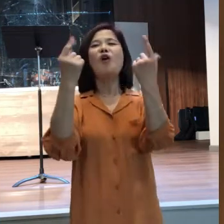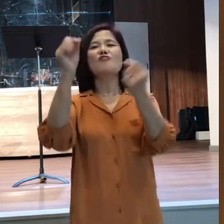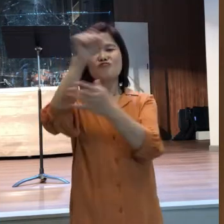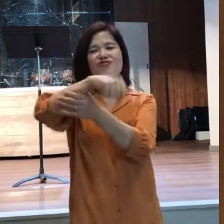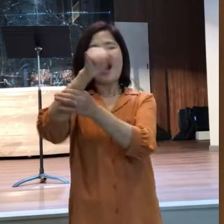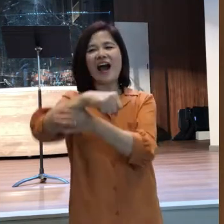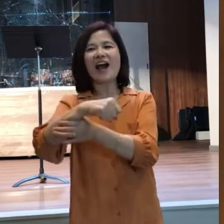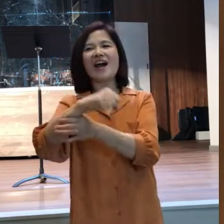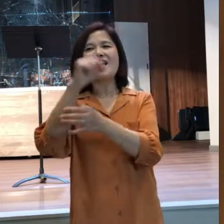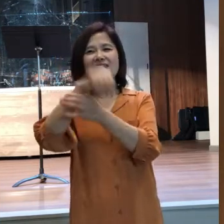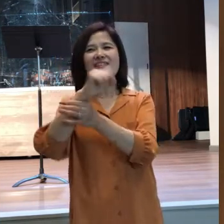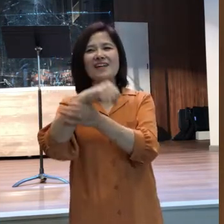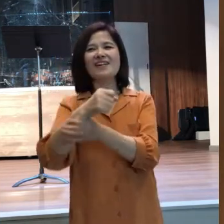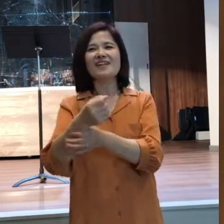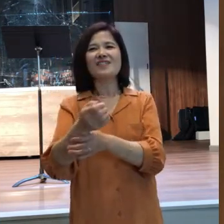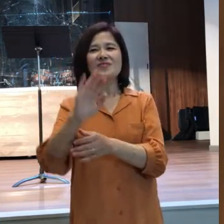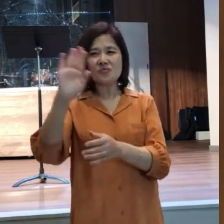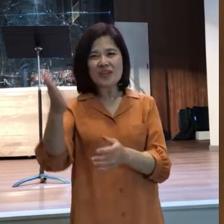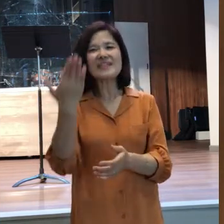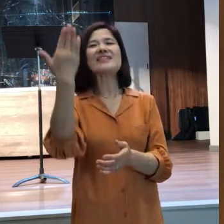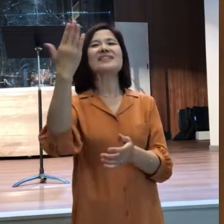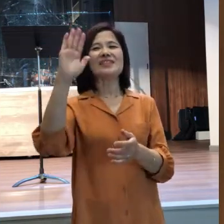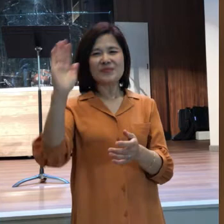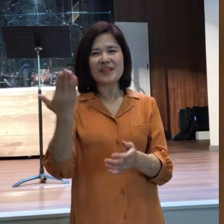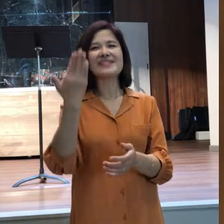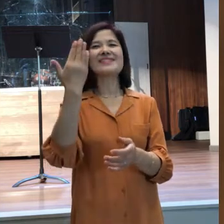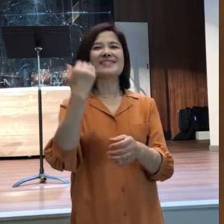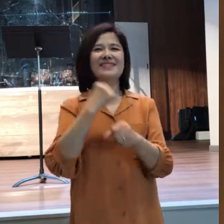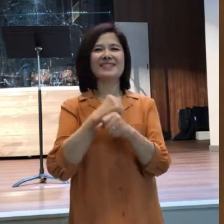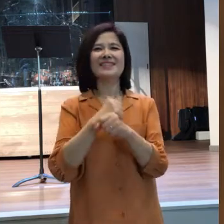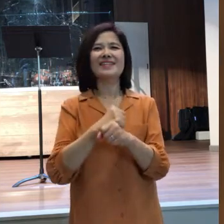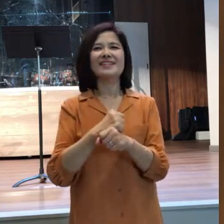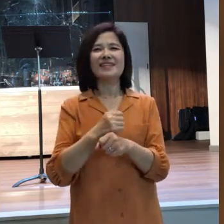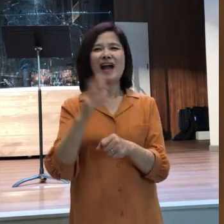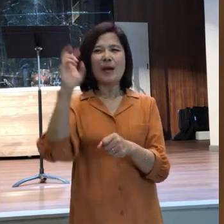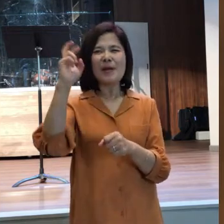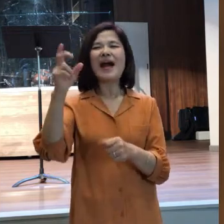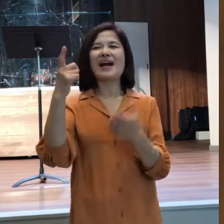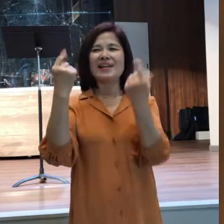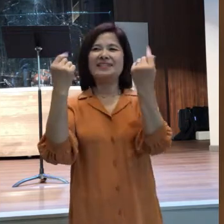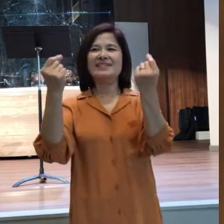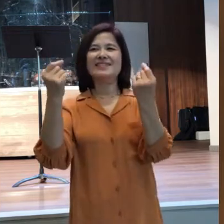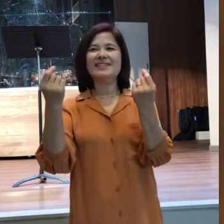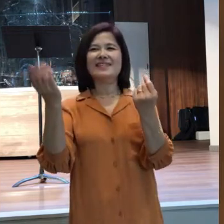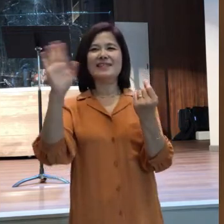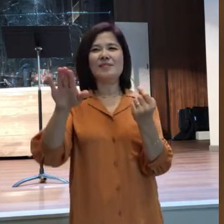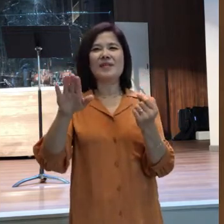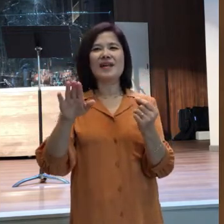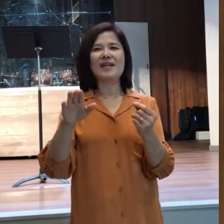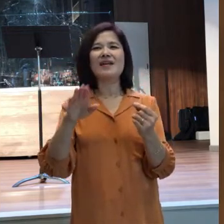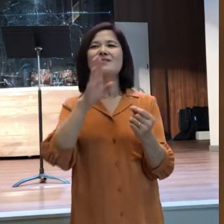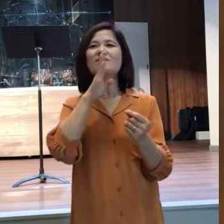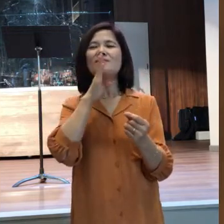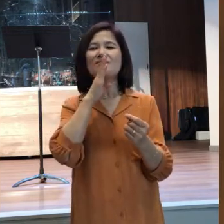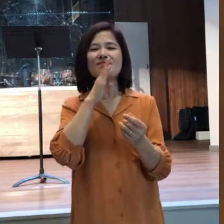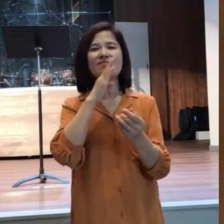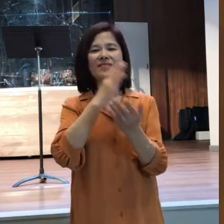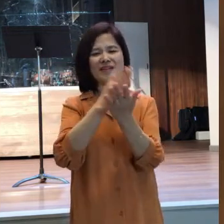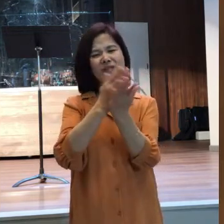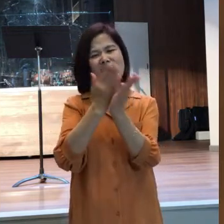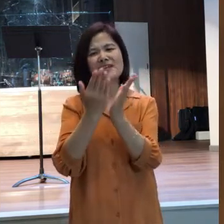다음에 개치. 아 그렇구나. 그래서 그랬겠지. 그 다음에 뭐예요? 이렇고